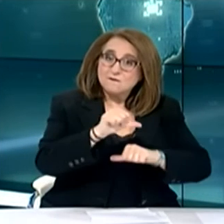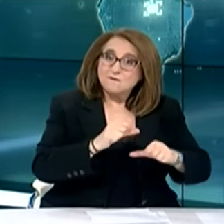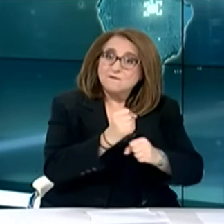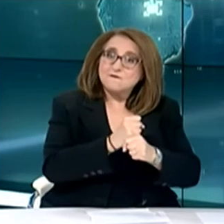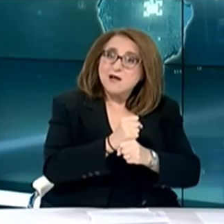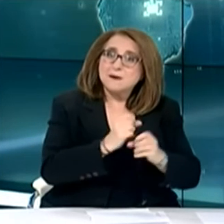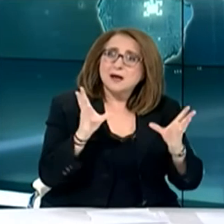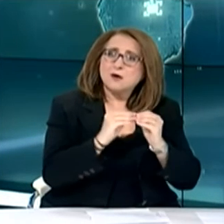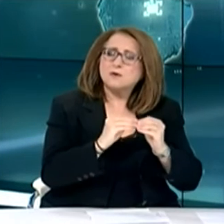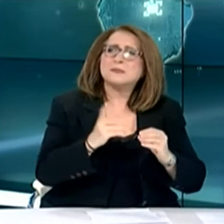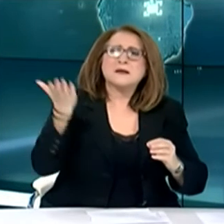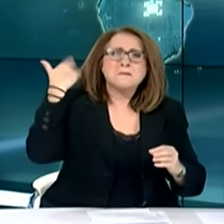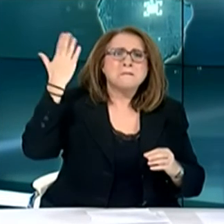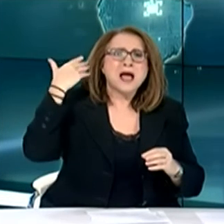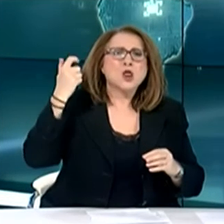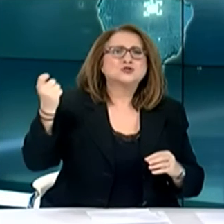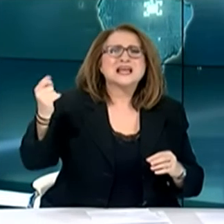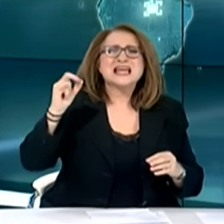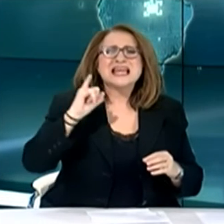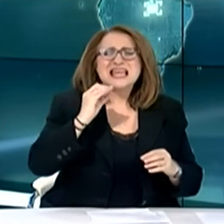για την θεραπεία.